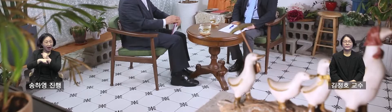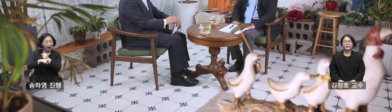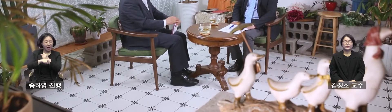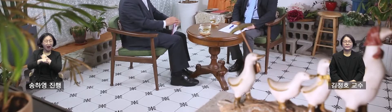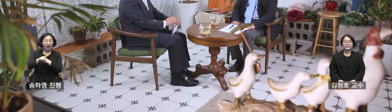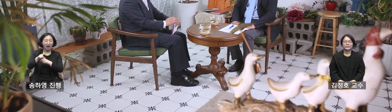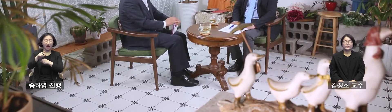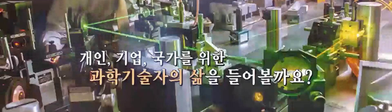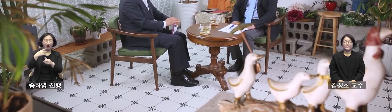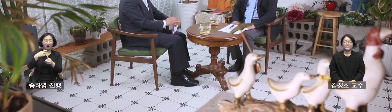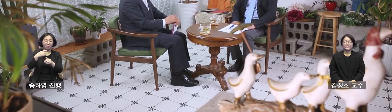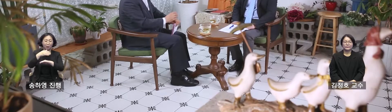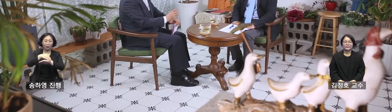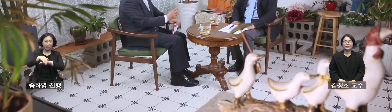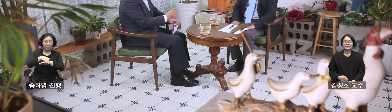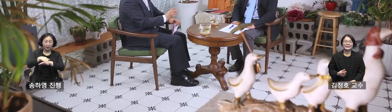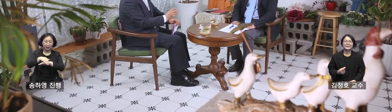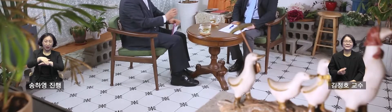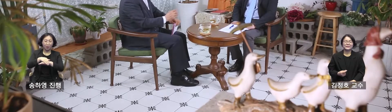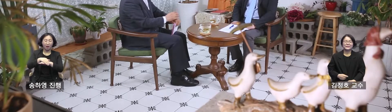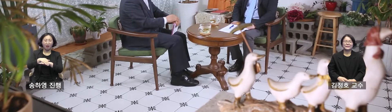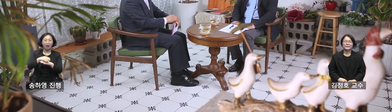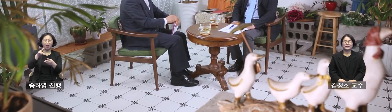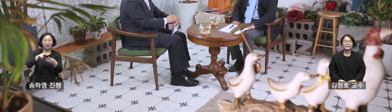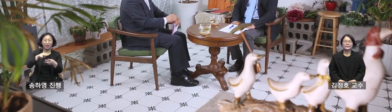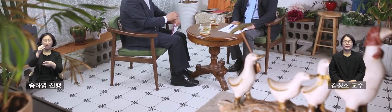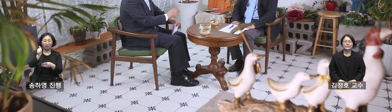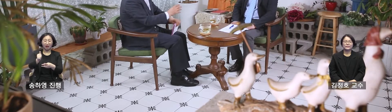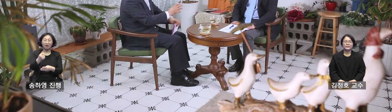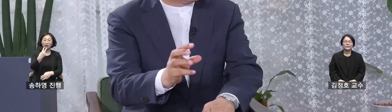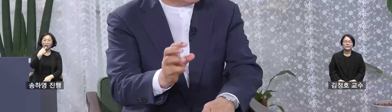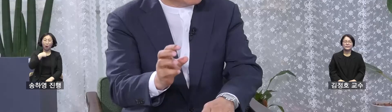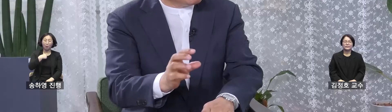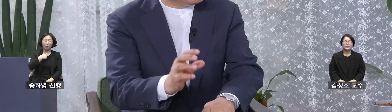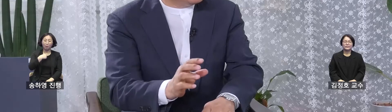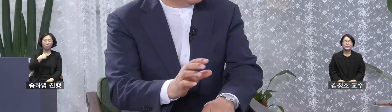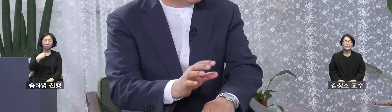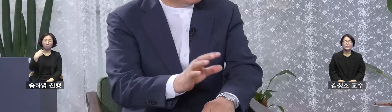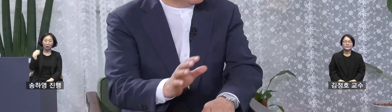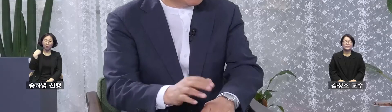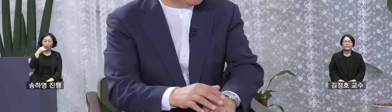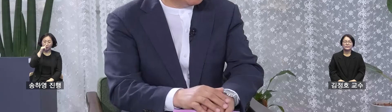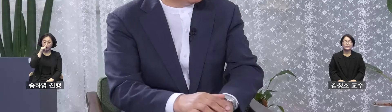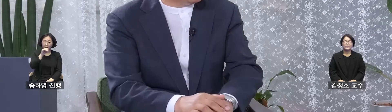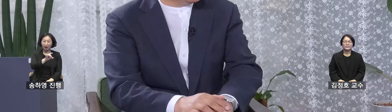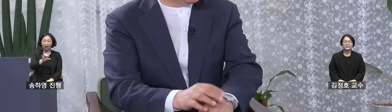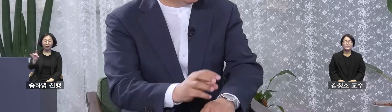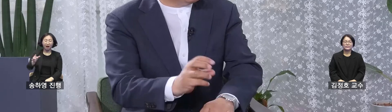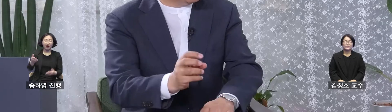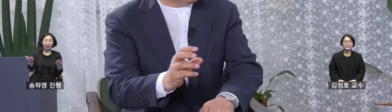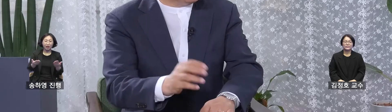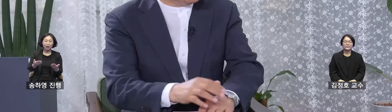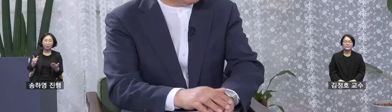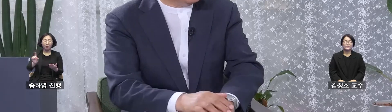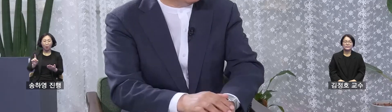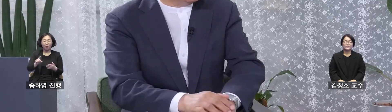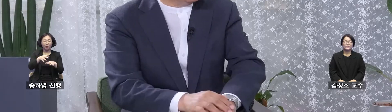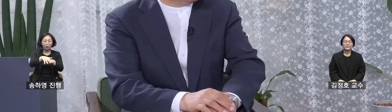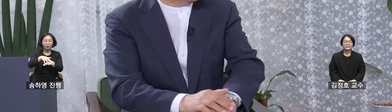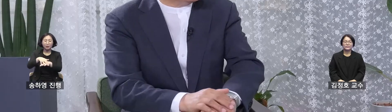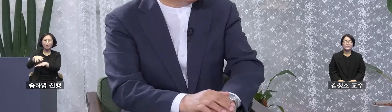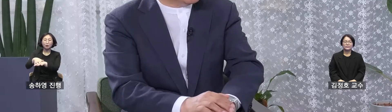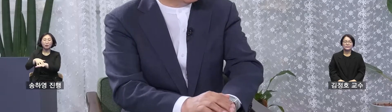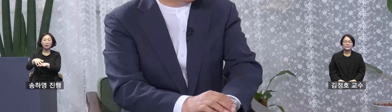전략 센터장을 겸하고 계세요. 네. 그게 각각 무슨 일을 하고 어떻게 조직이 유기적으로 연계돼